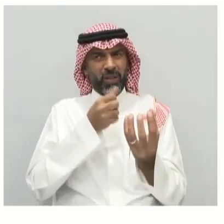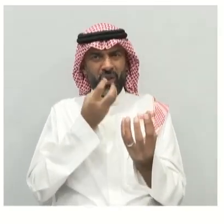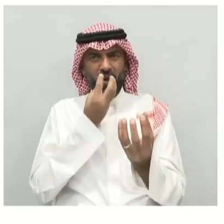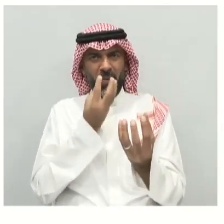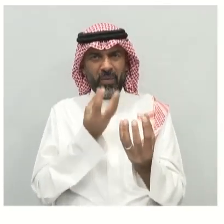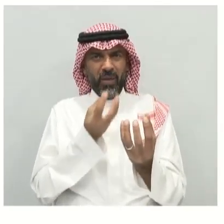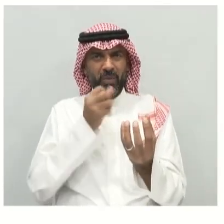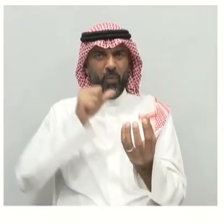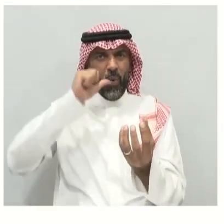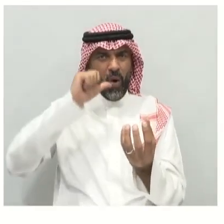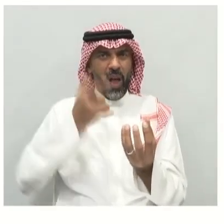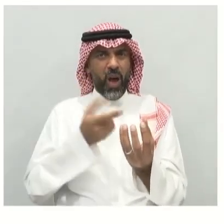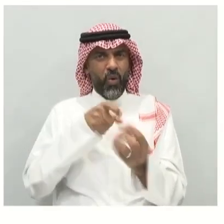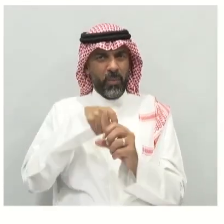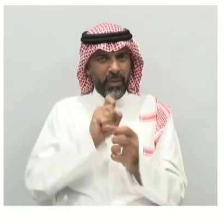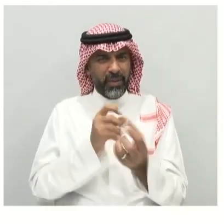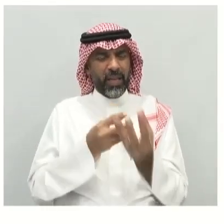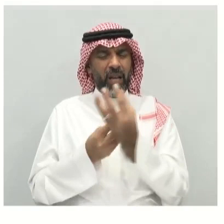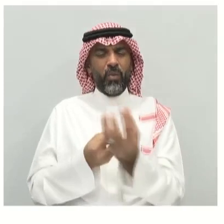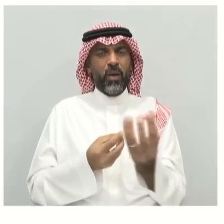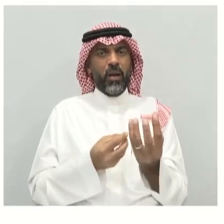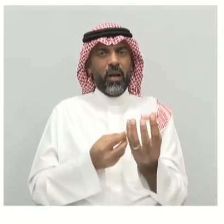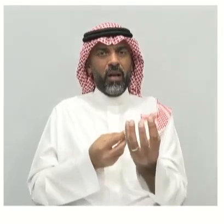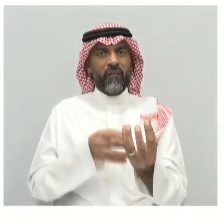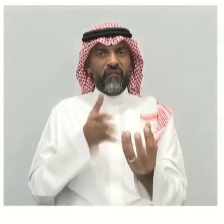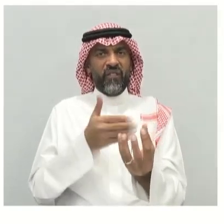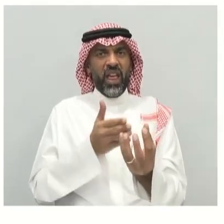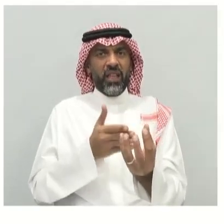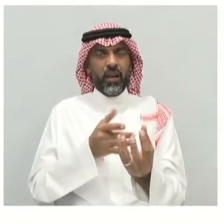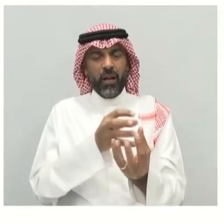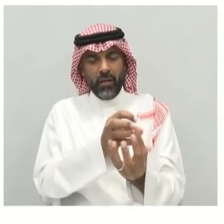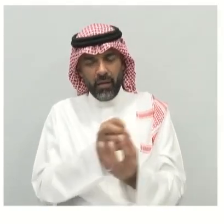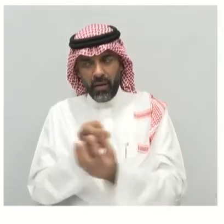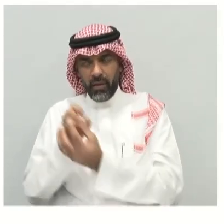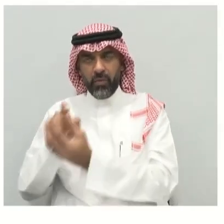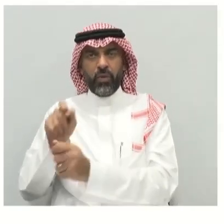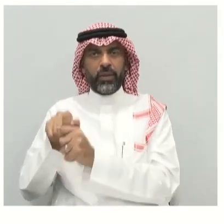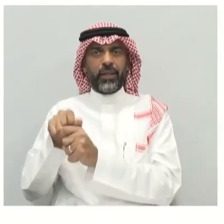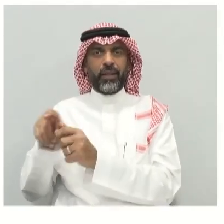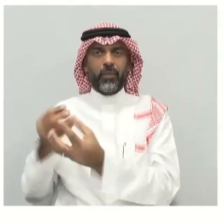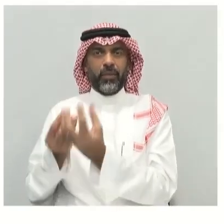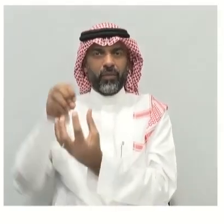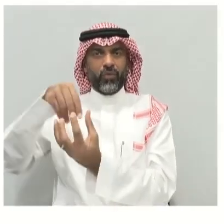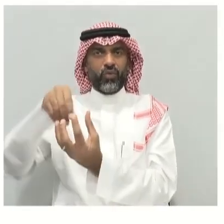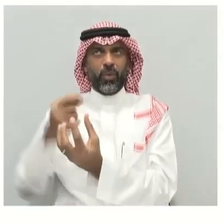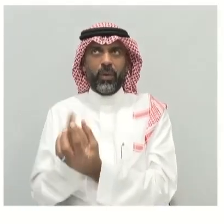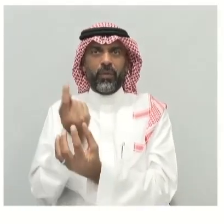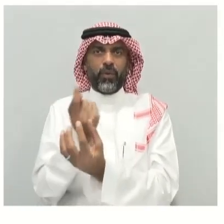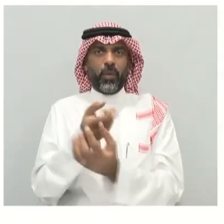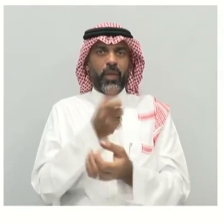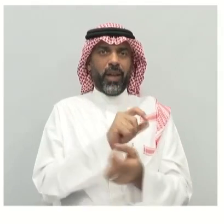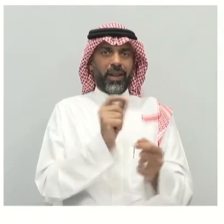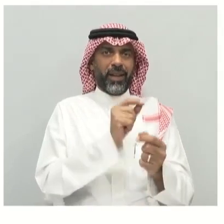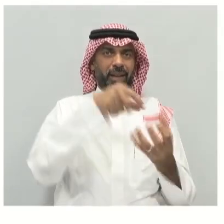فارغه هذا معناته اعاده الاستخدام اخذنا هذه المواد الفارغه واعدنا